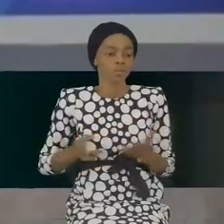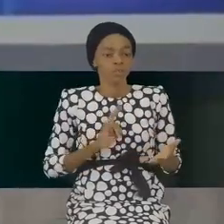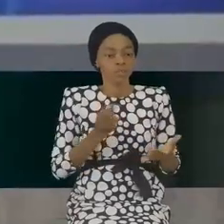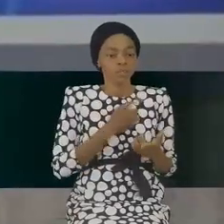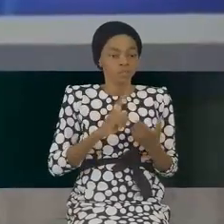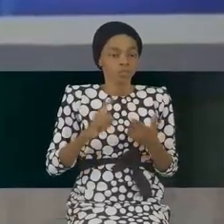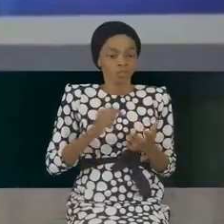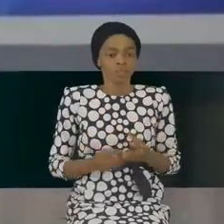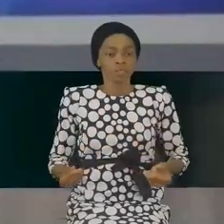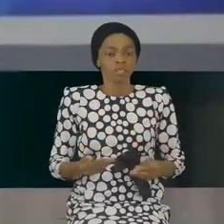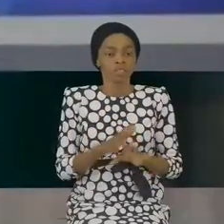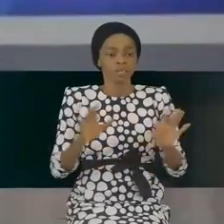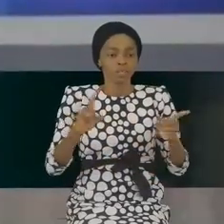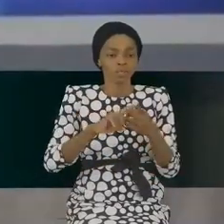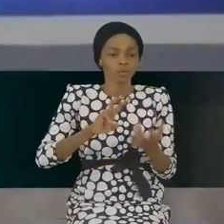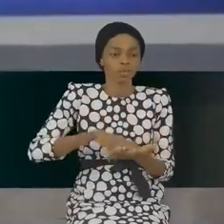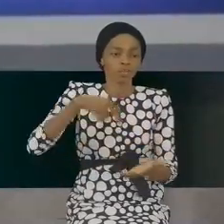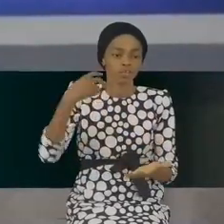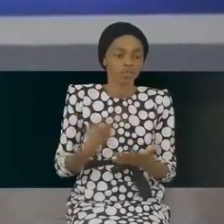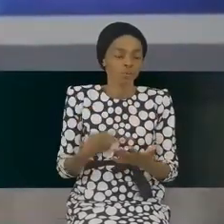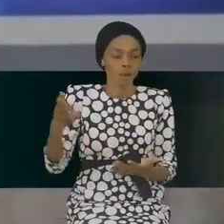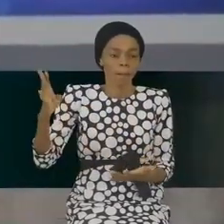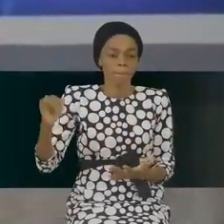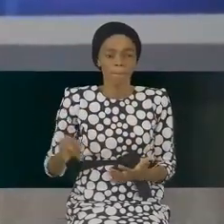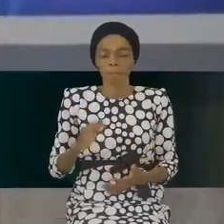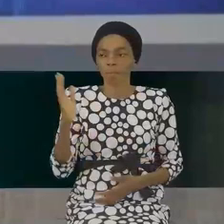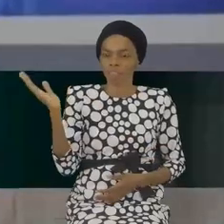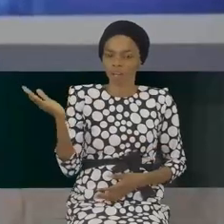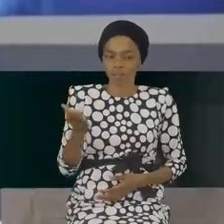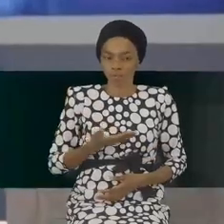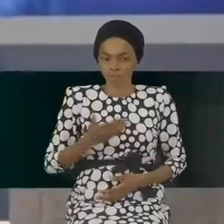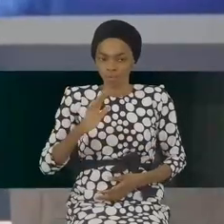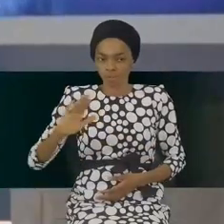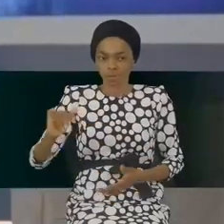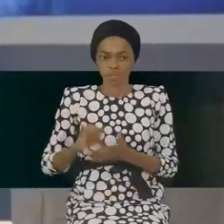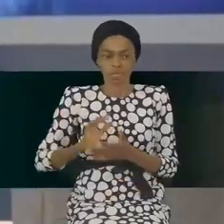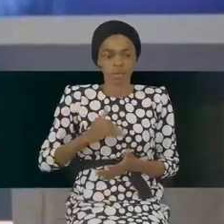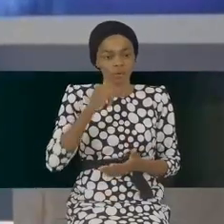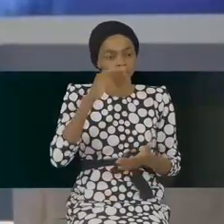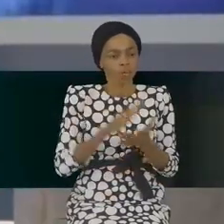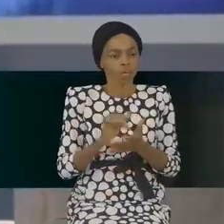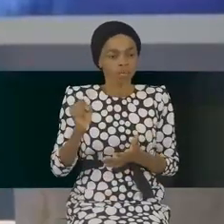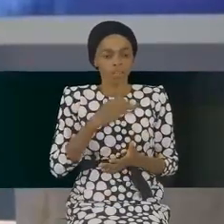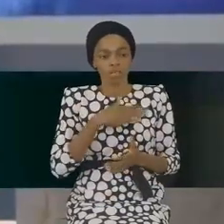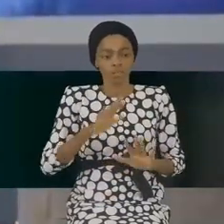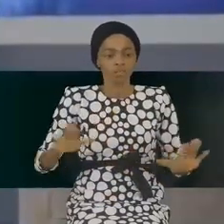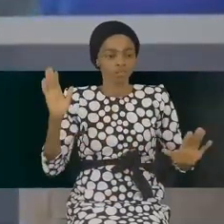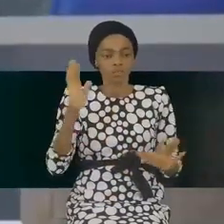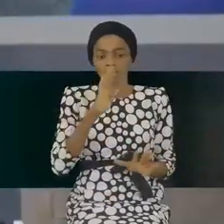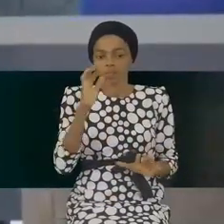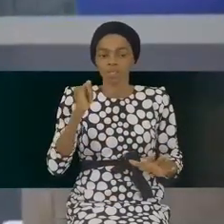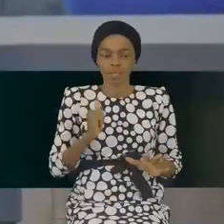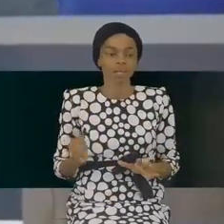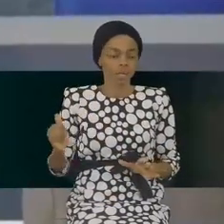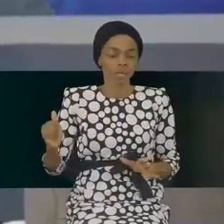nous tomberons par l'épée, où nos femmes et nos petits-enfants deviendront une proie? Ne